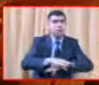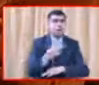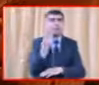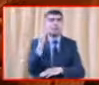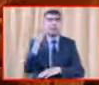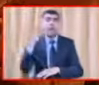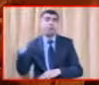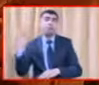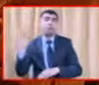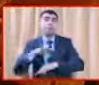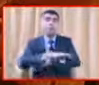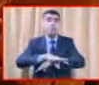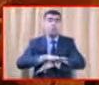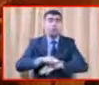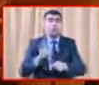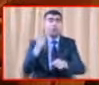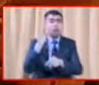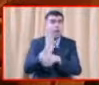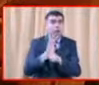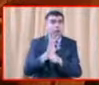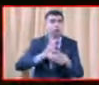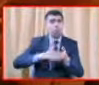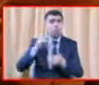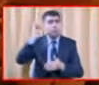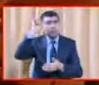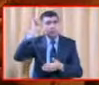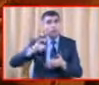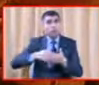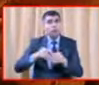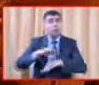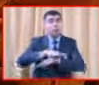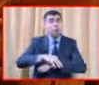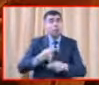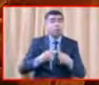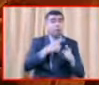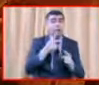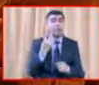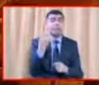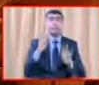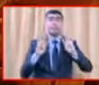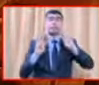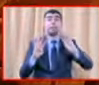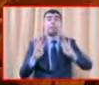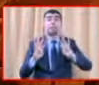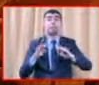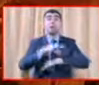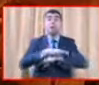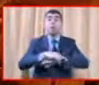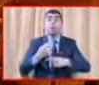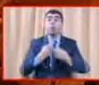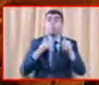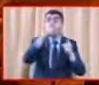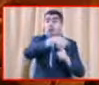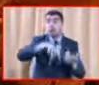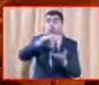اللي تعبئت وتختارت وتكونت والآن تشتغل في هذه المكاتب، 83 مكتب اللي تفتحت على صعيد العامات الأقاليم إلى